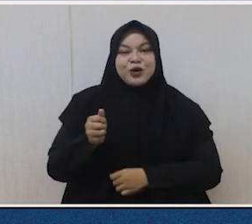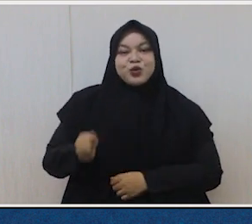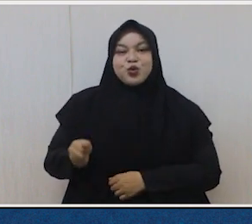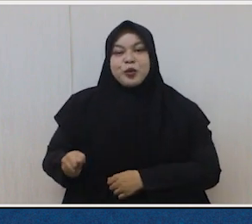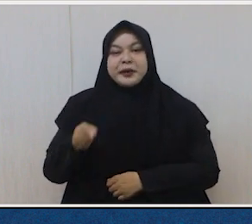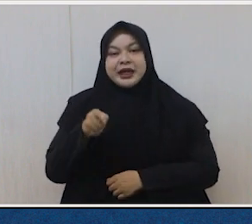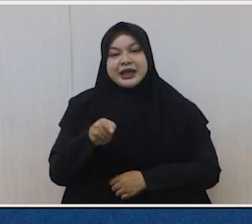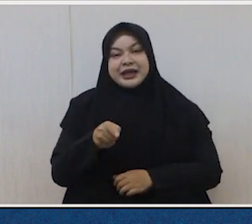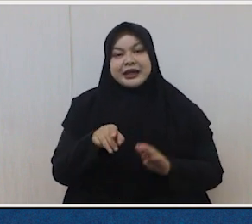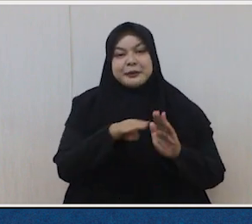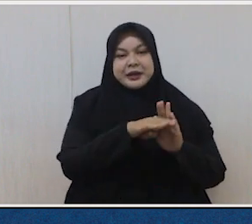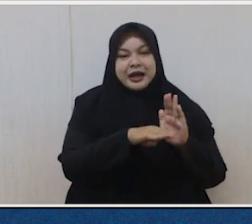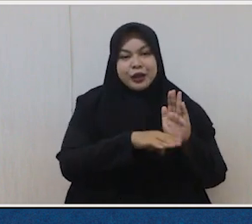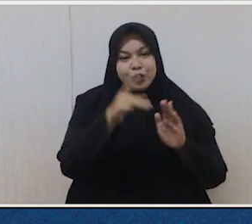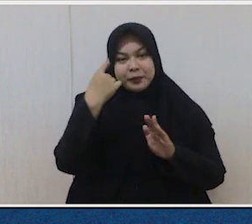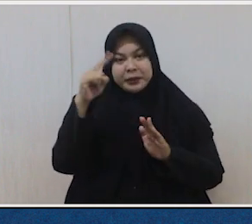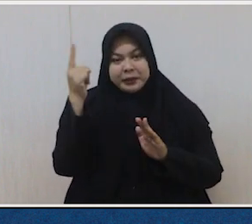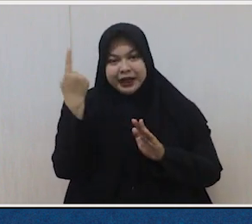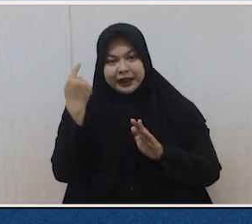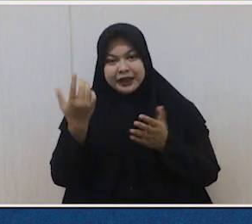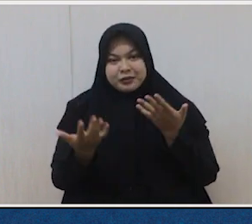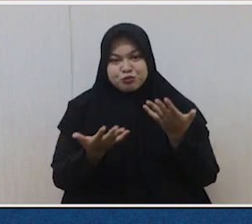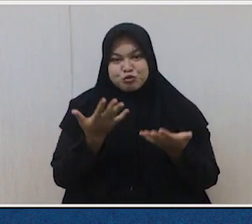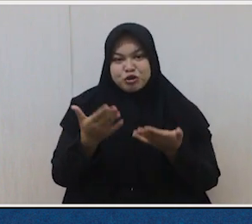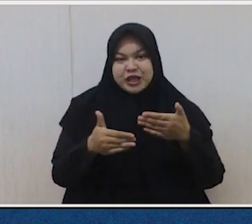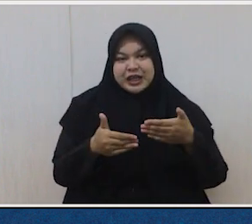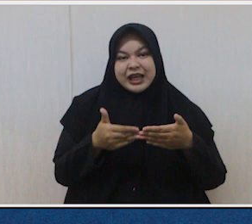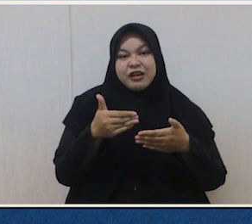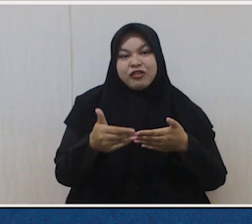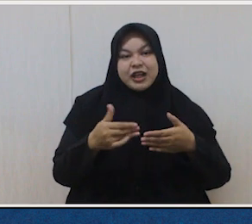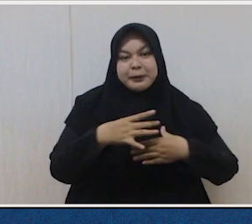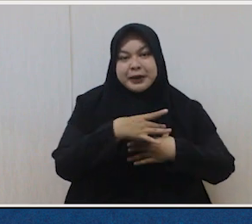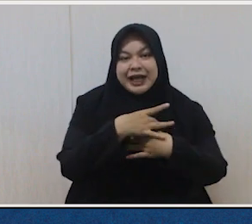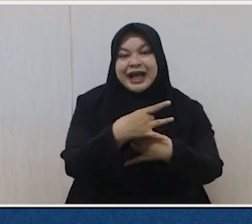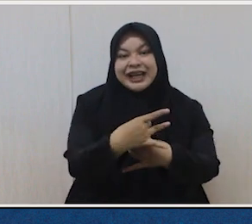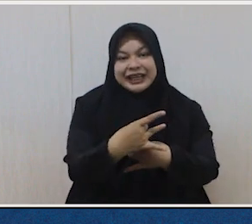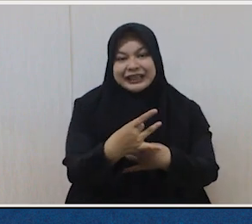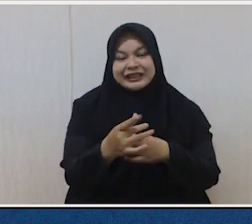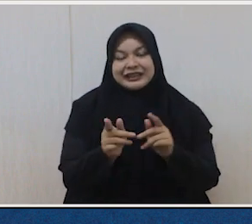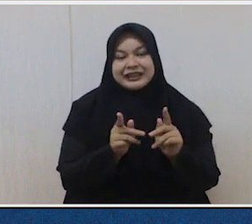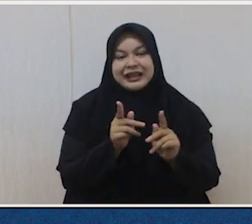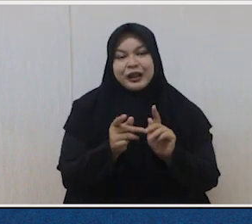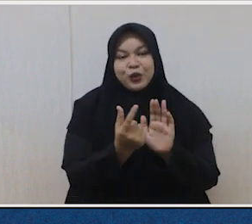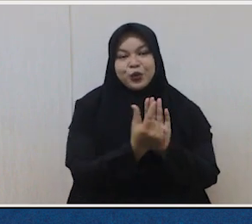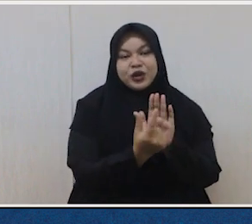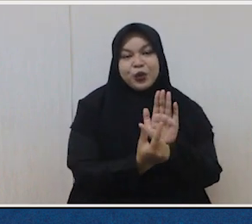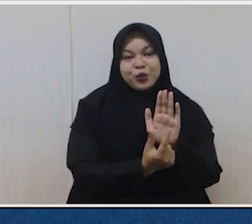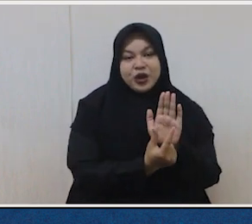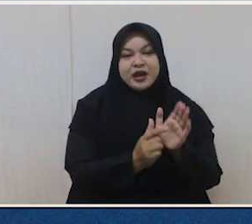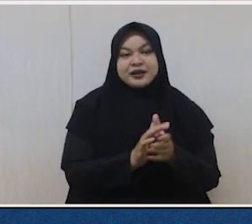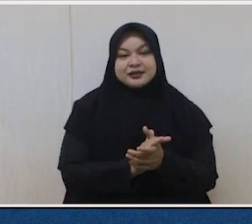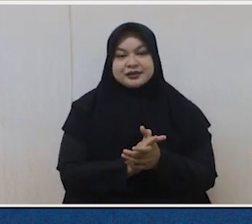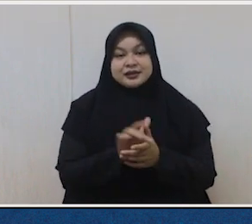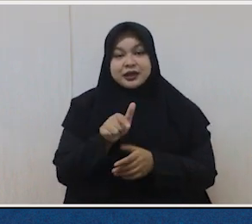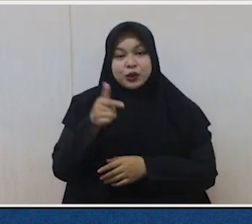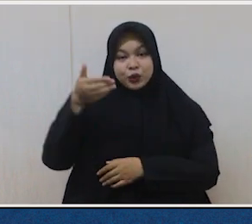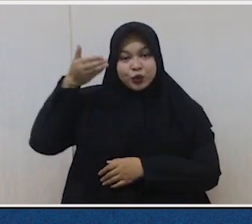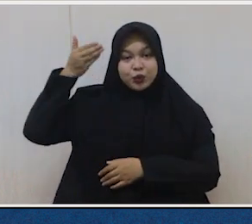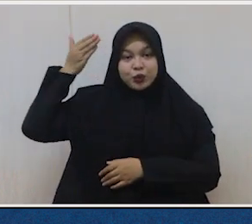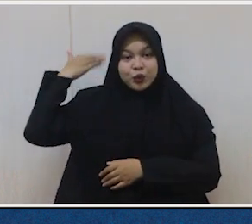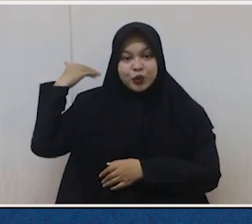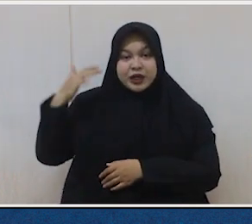ee pemerintah gitu levelnya mungkin akan menarik kalau undang-undang betul guu ee pada waktu itu